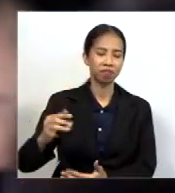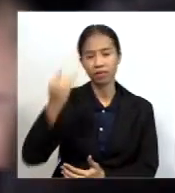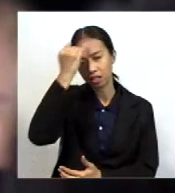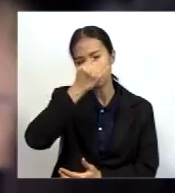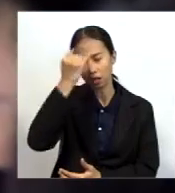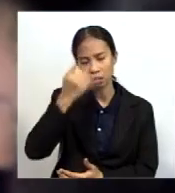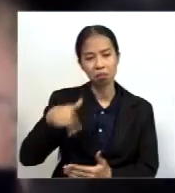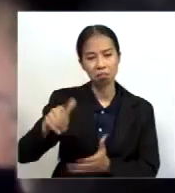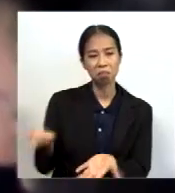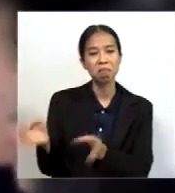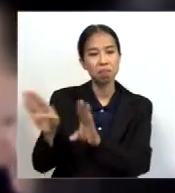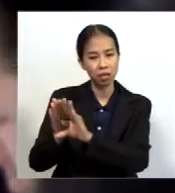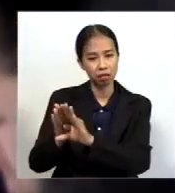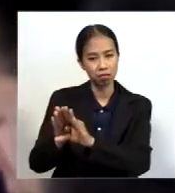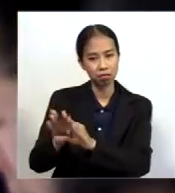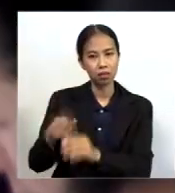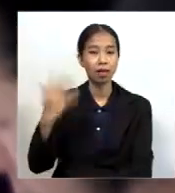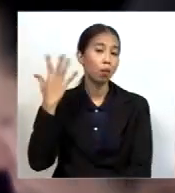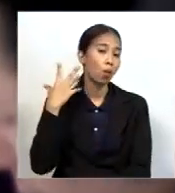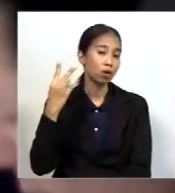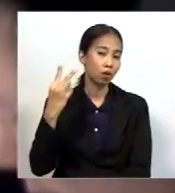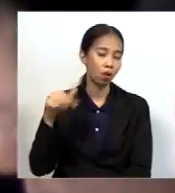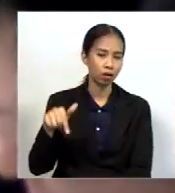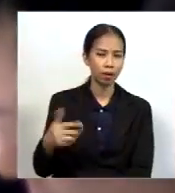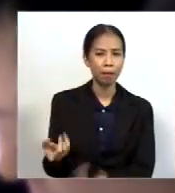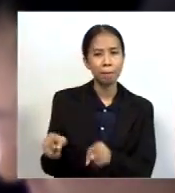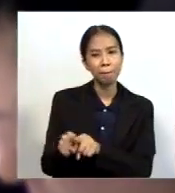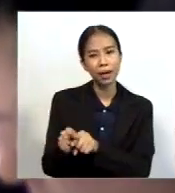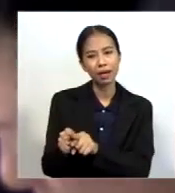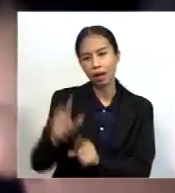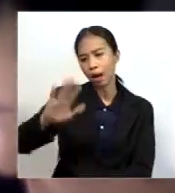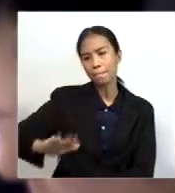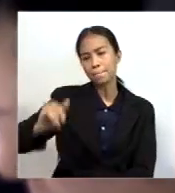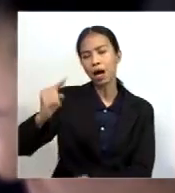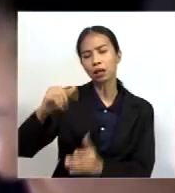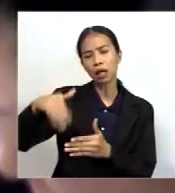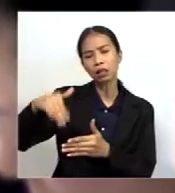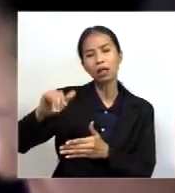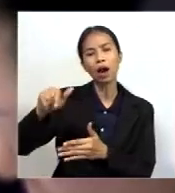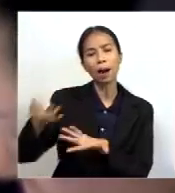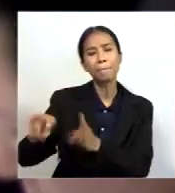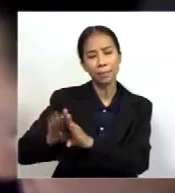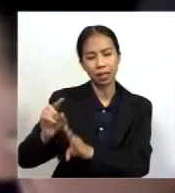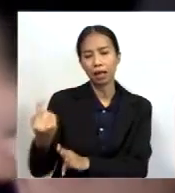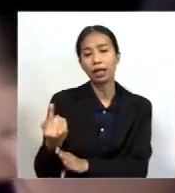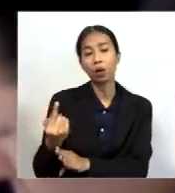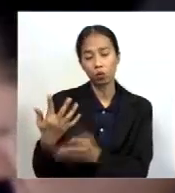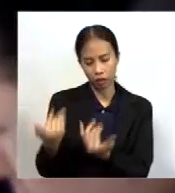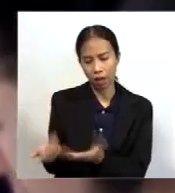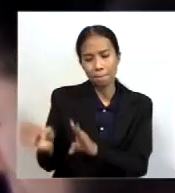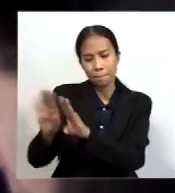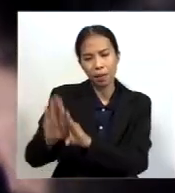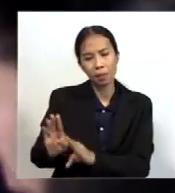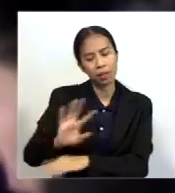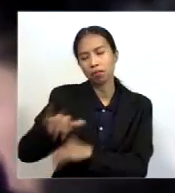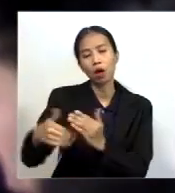ะในขณะที่เมื่อ2วันที่แล้วยังแค่แคว้นเดียวที่อยู่ทางเหนือนะครับมันตอนนี้คงไม่ได้ไปอิตา